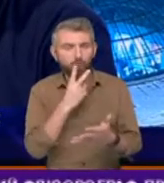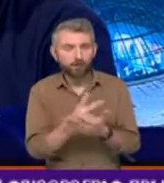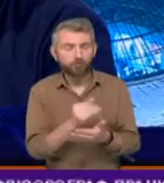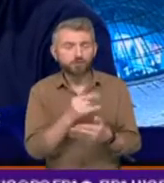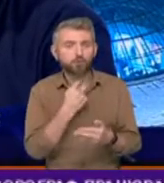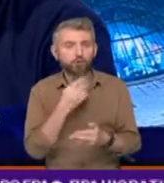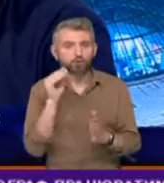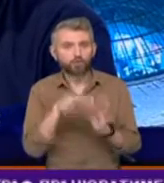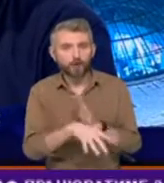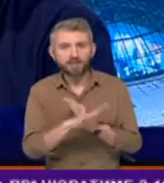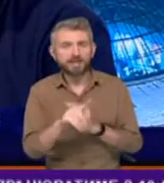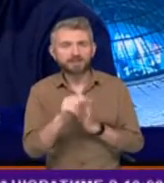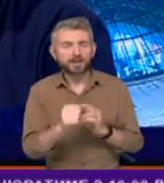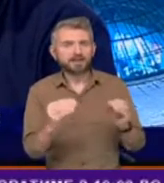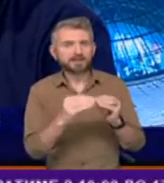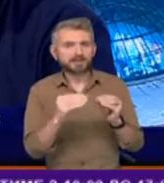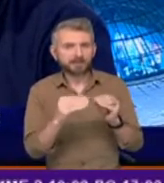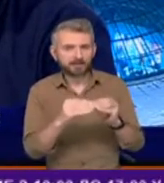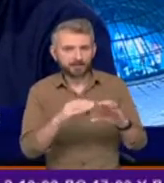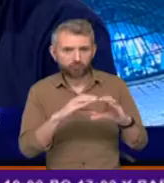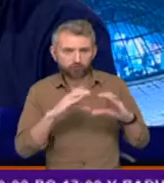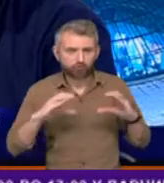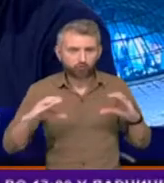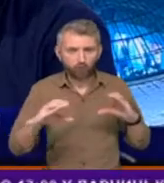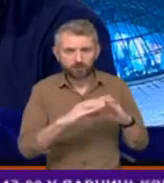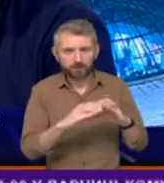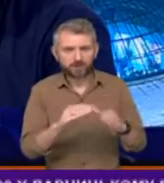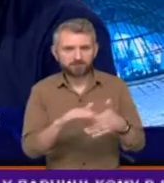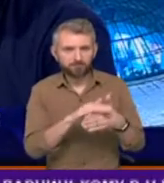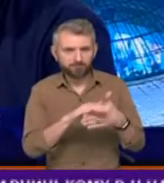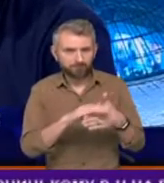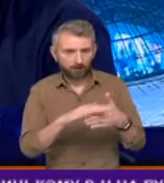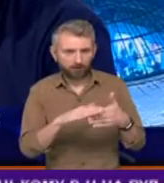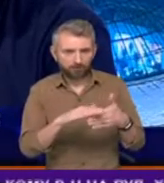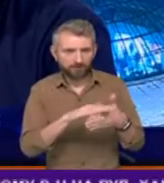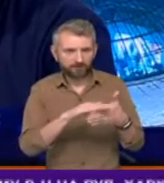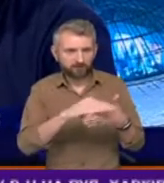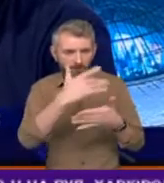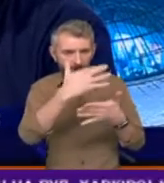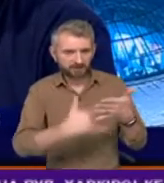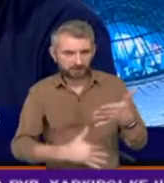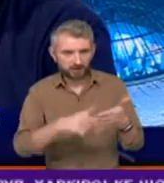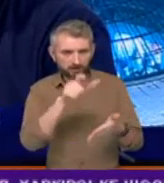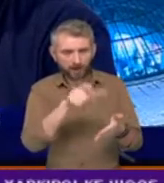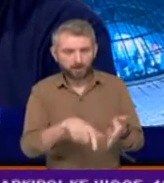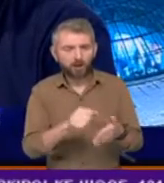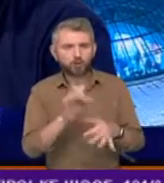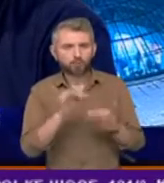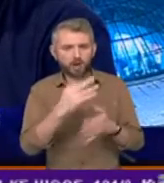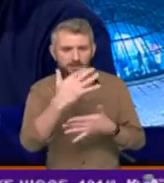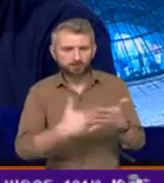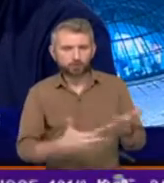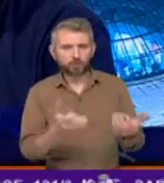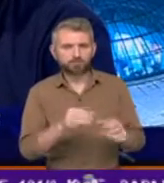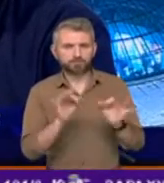і проголосувати не за десятитомник з прізвищами кандидата, а за нормальний список, отримати